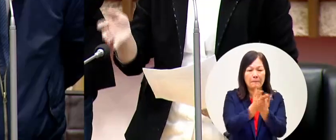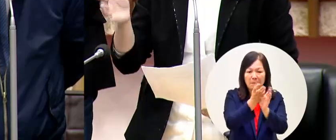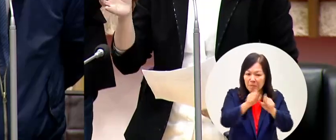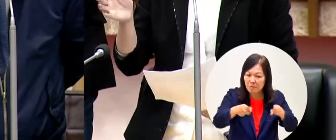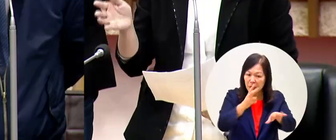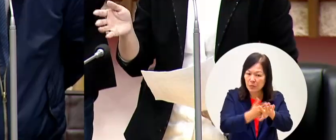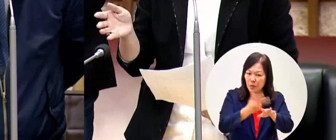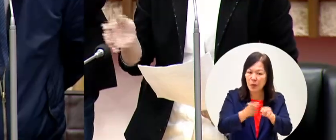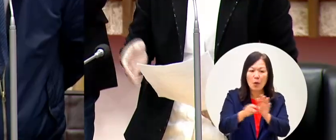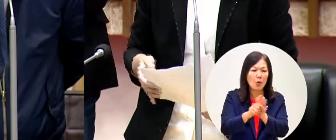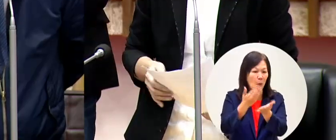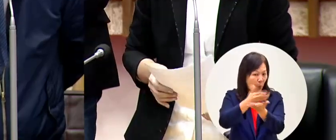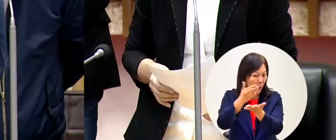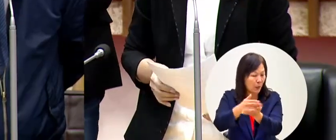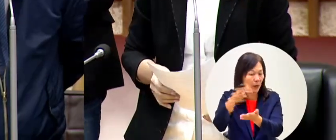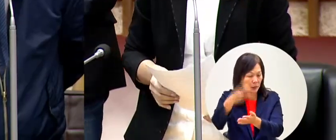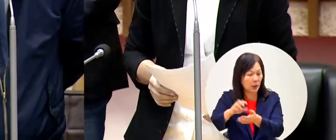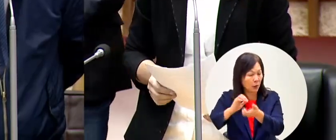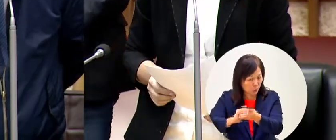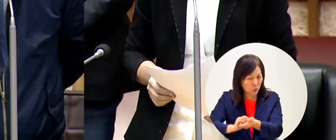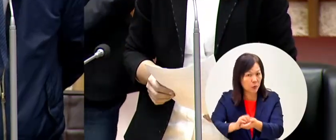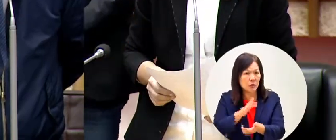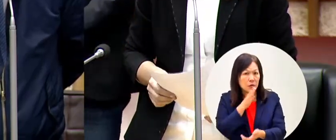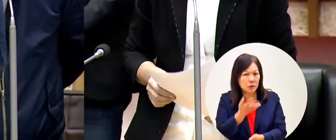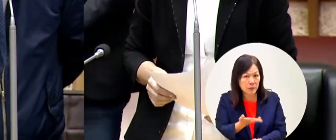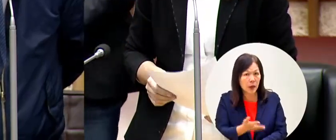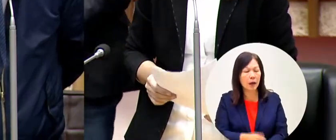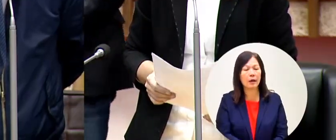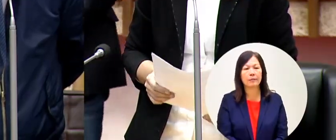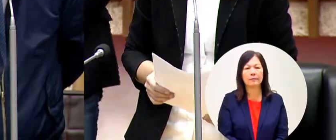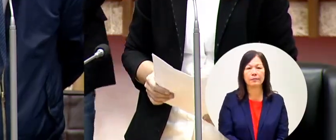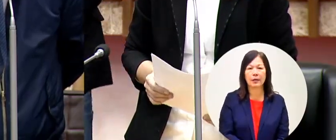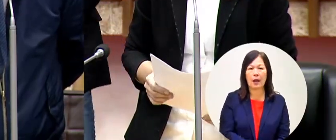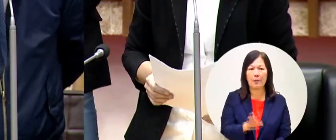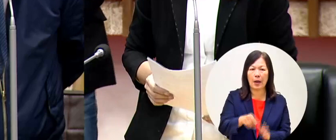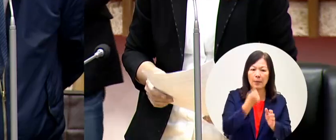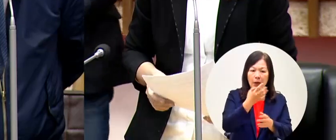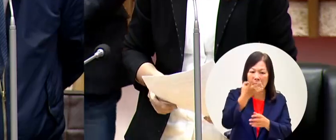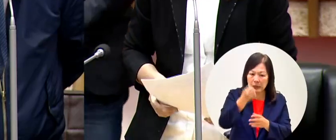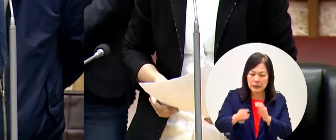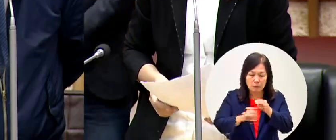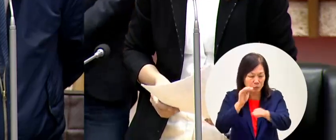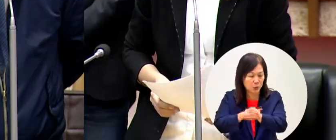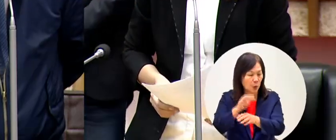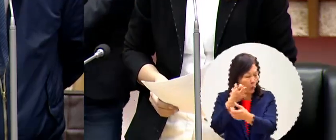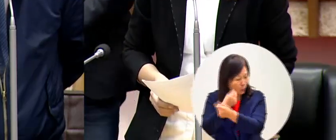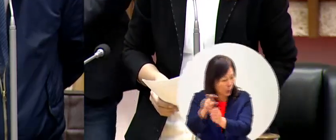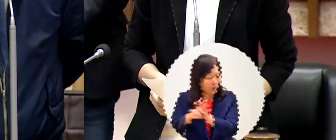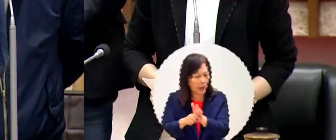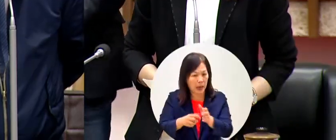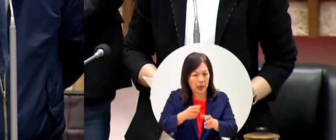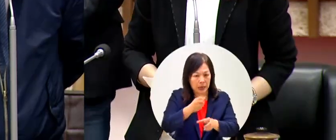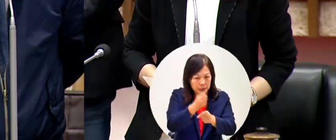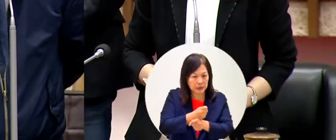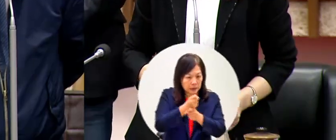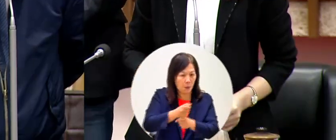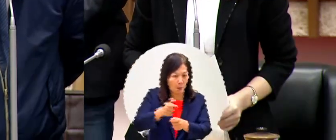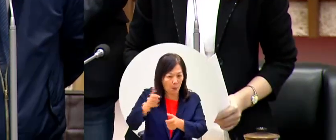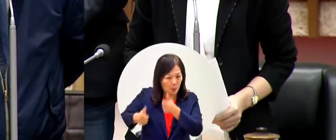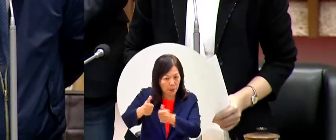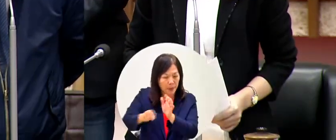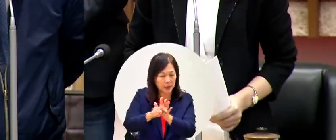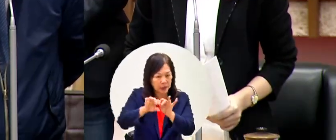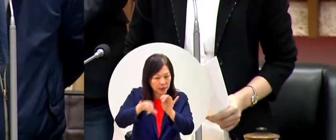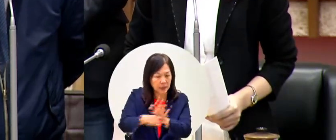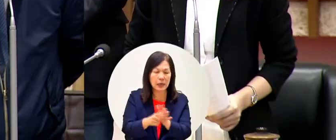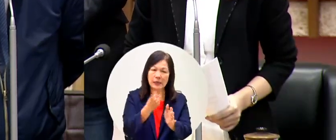是？ 我们会先去把几个成功经验、有赛马经验的几个地方，包括香港、澳门，好，